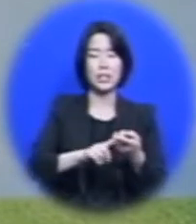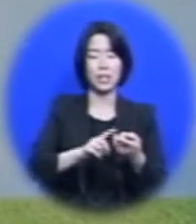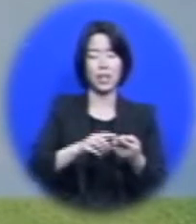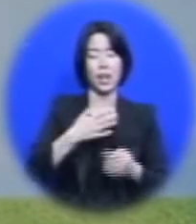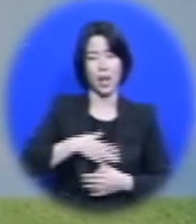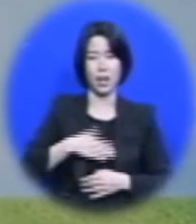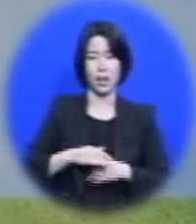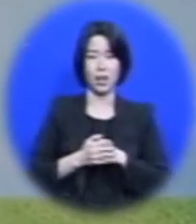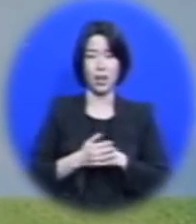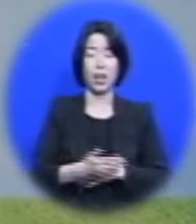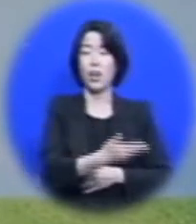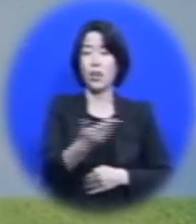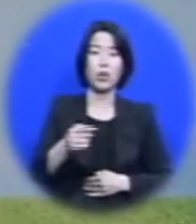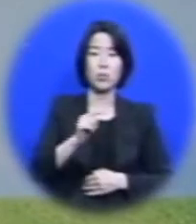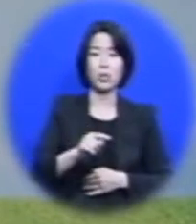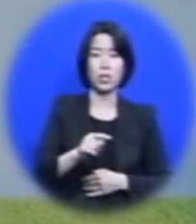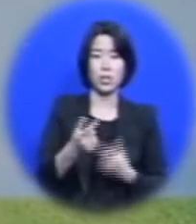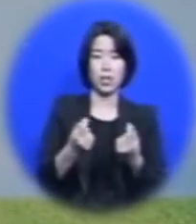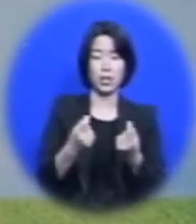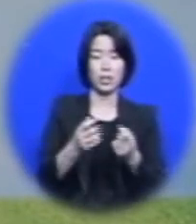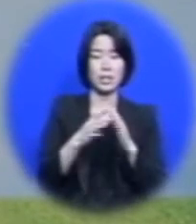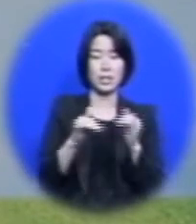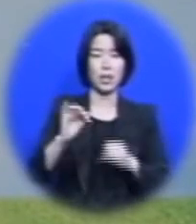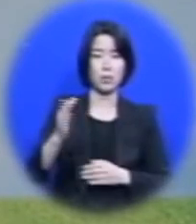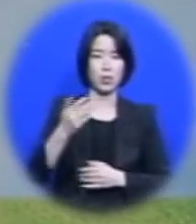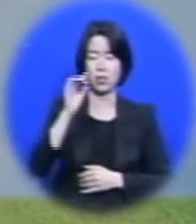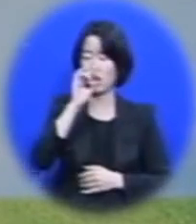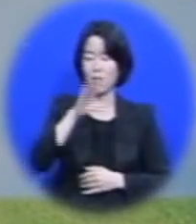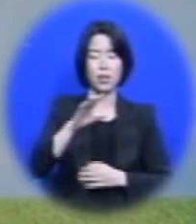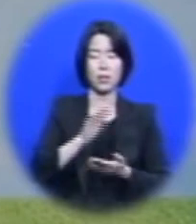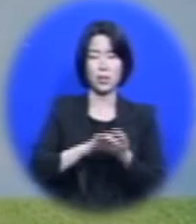여러분, 여러분은 이와 같은 사람이 되어서는 안 됩니다.